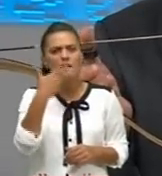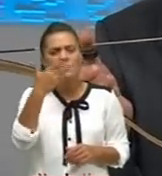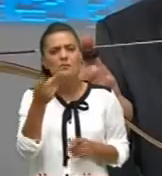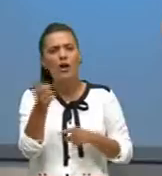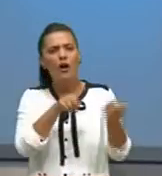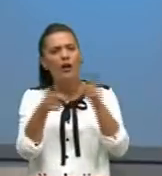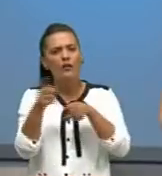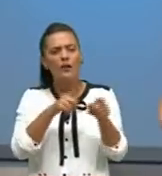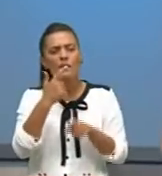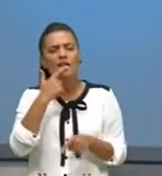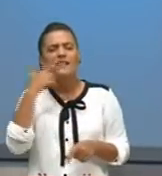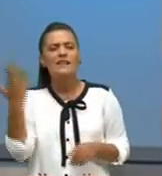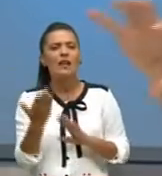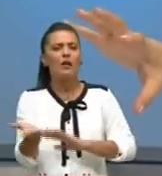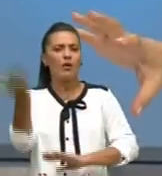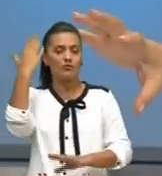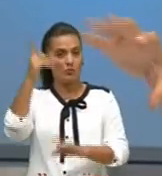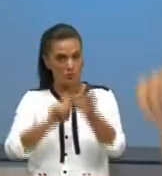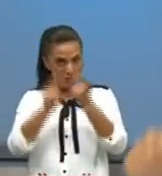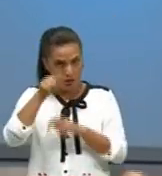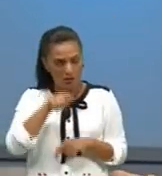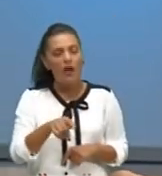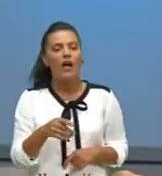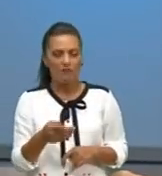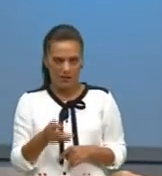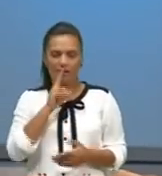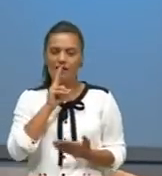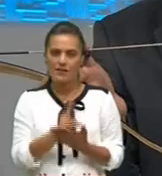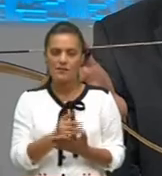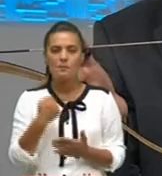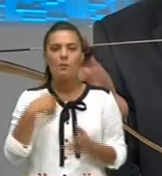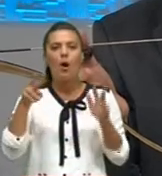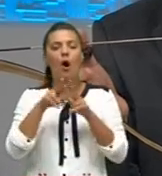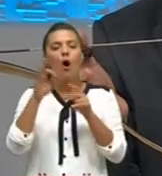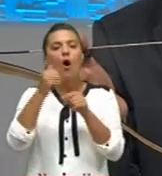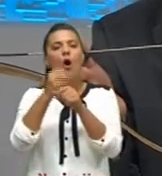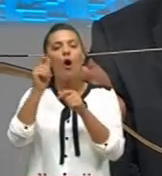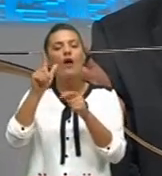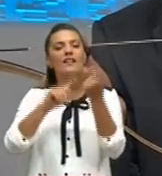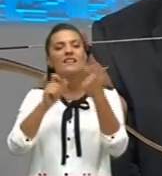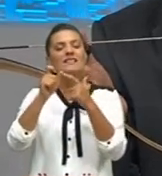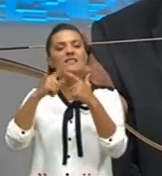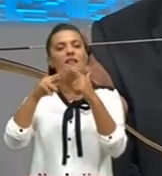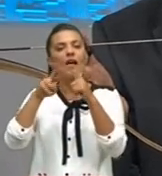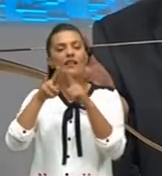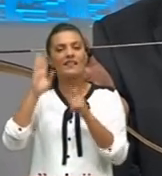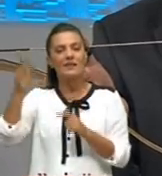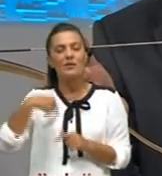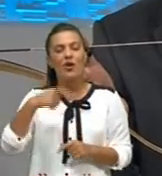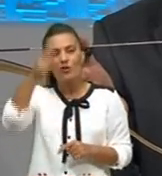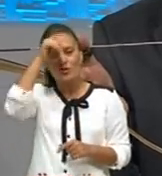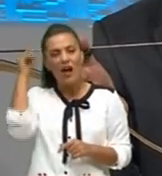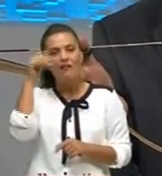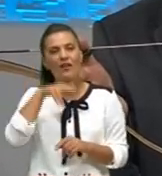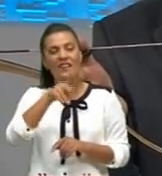bahsettiğiniz yöntem yıllar, asırlar önce de kullanılan kesinlikle. Yöntem. Ben Moğolistan'a gittim. Bu Türk Hava Yolları'nın ilk uçuşuna